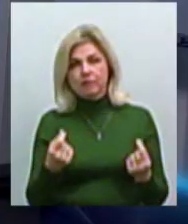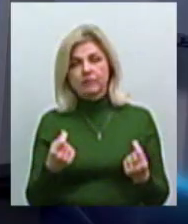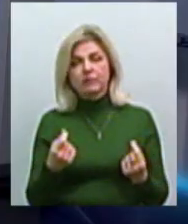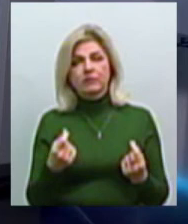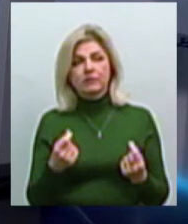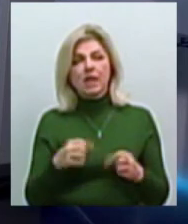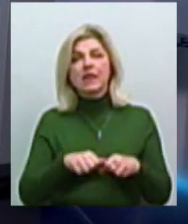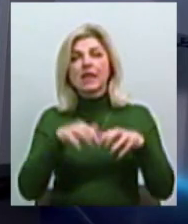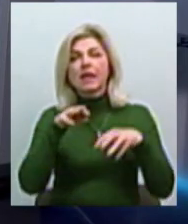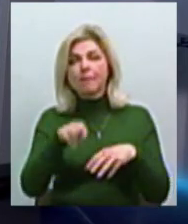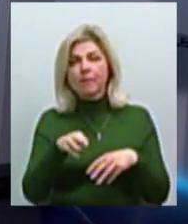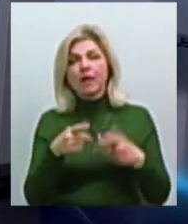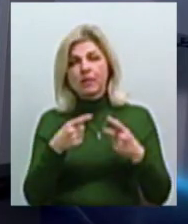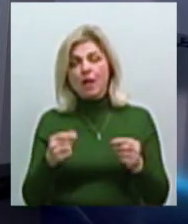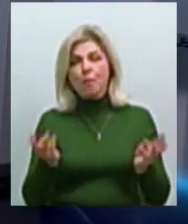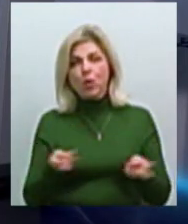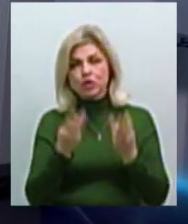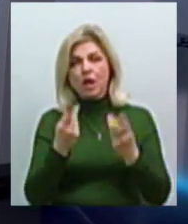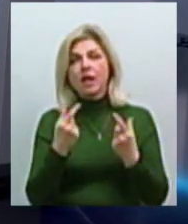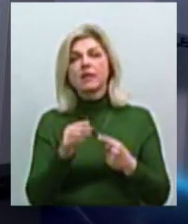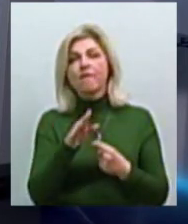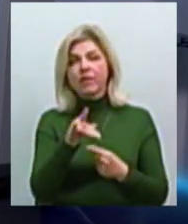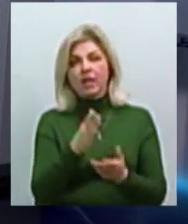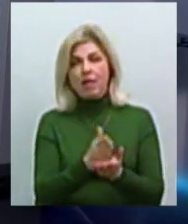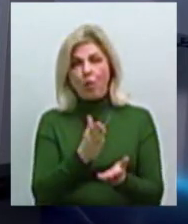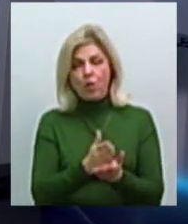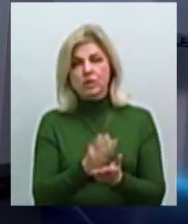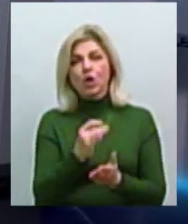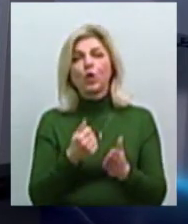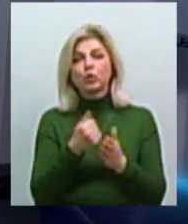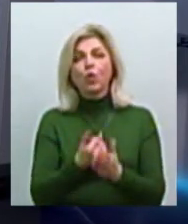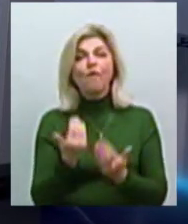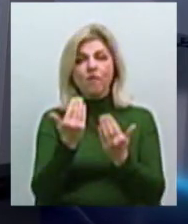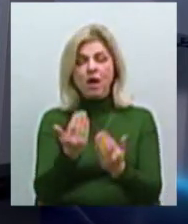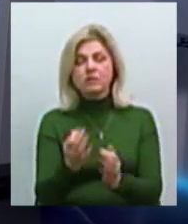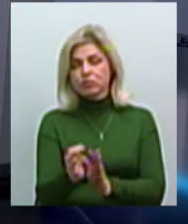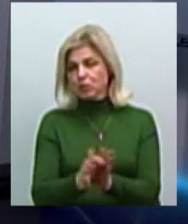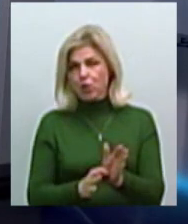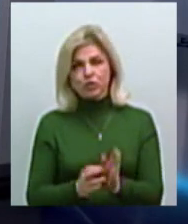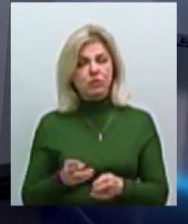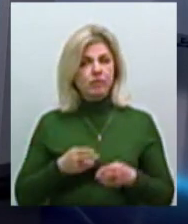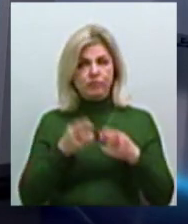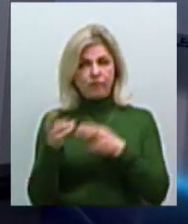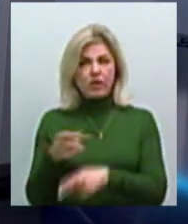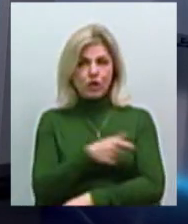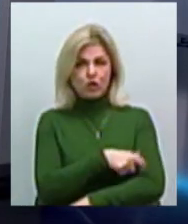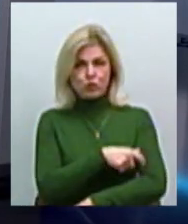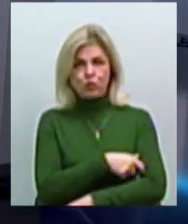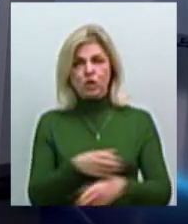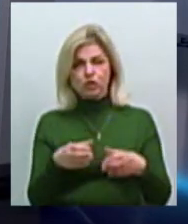дим, де пожар, де ви знаходитесь, і до вас тут же вийде дежурна